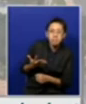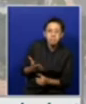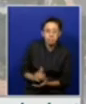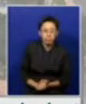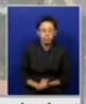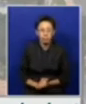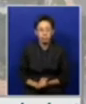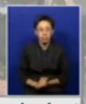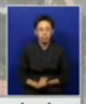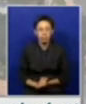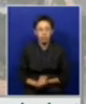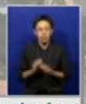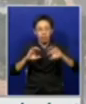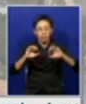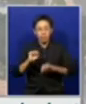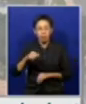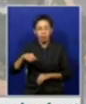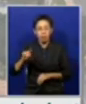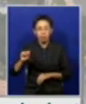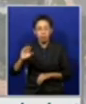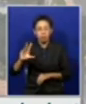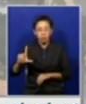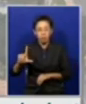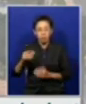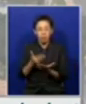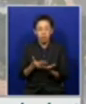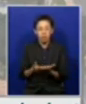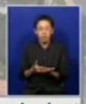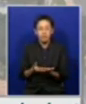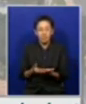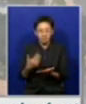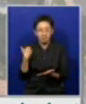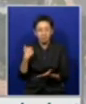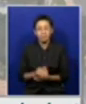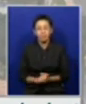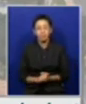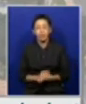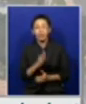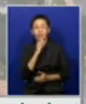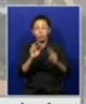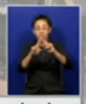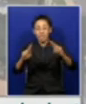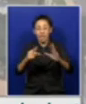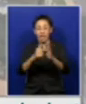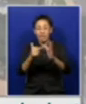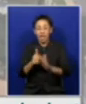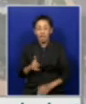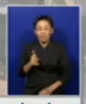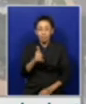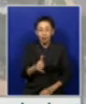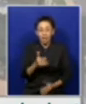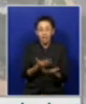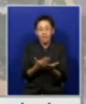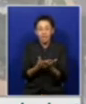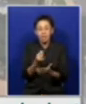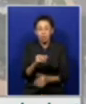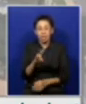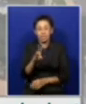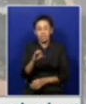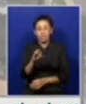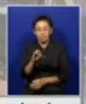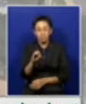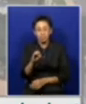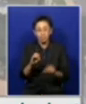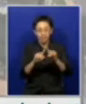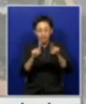นะครับสปช.เนี่ยให้เงินถ้าคนไปรับที่ร้านยา70บาท ต่อ1ใบ